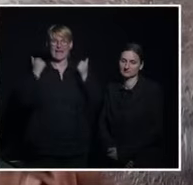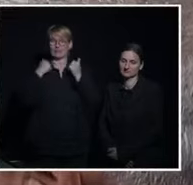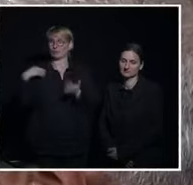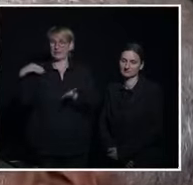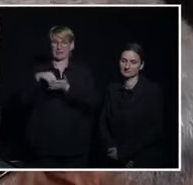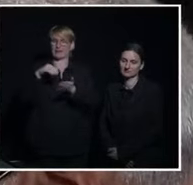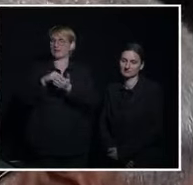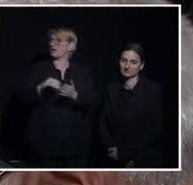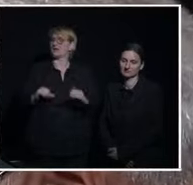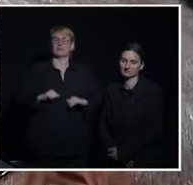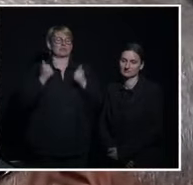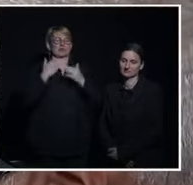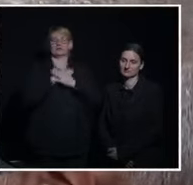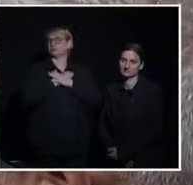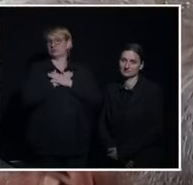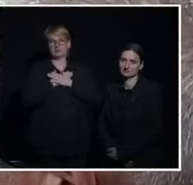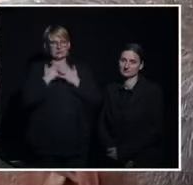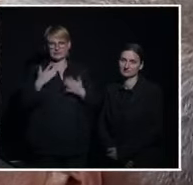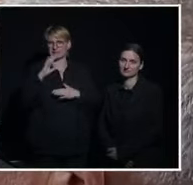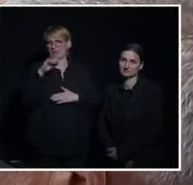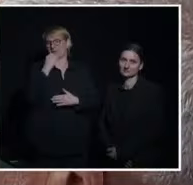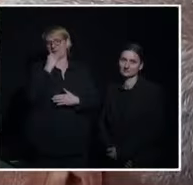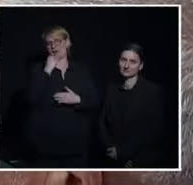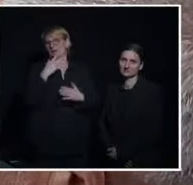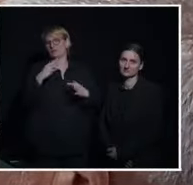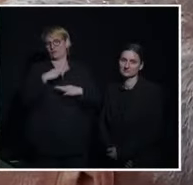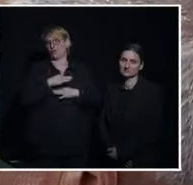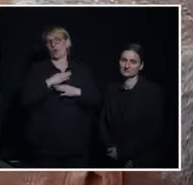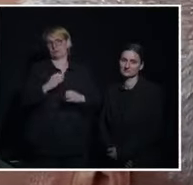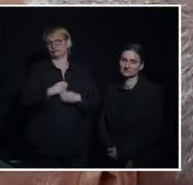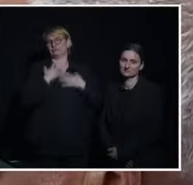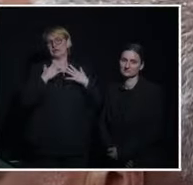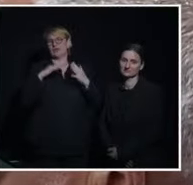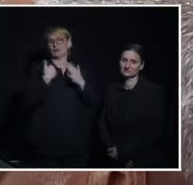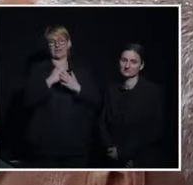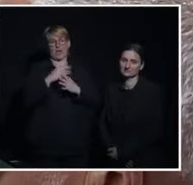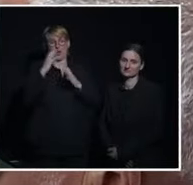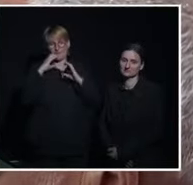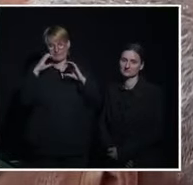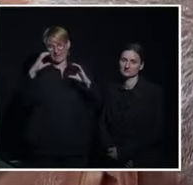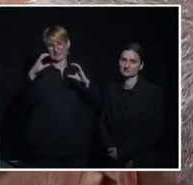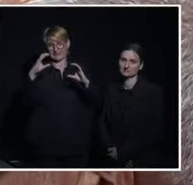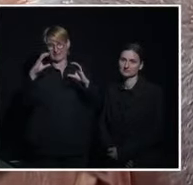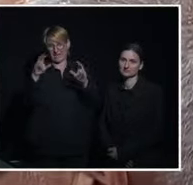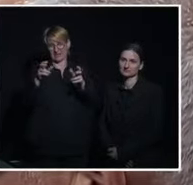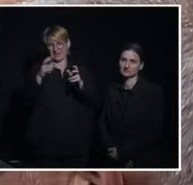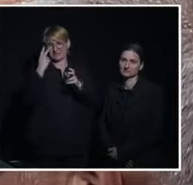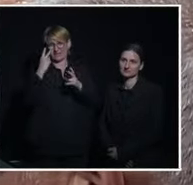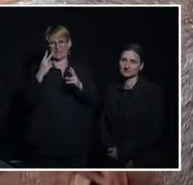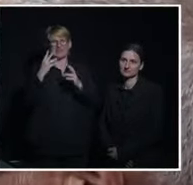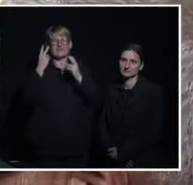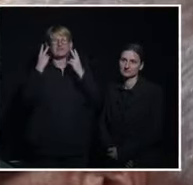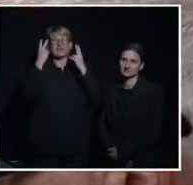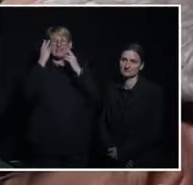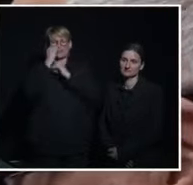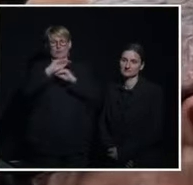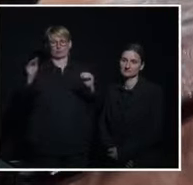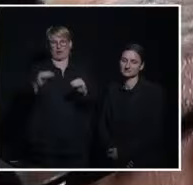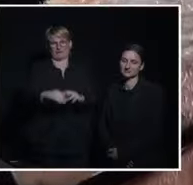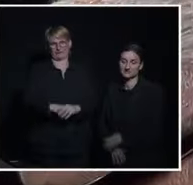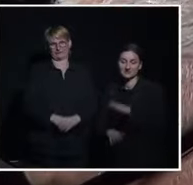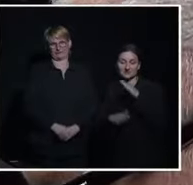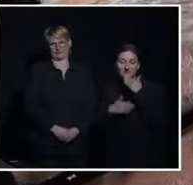sein, ist das Besondere des heutigen Nachmittags gewesen. Und ich glaube, für viele, die das auch im Fernsehen verfolgen können, die wichtigste Botschaft. Vielen